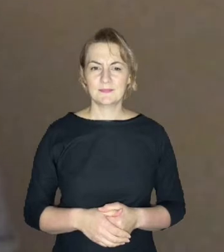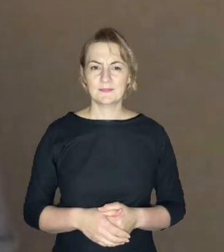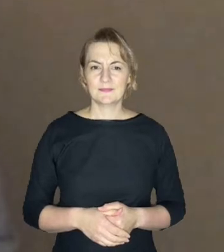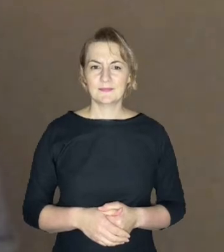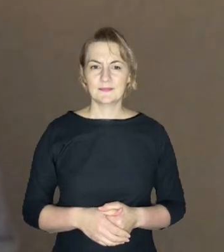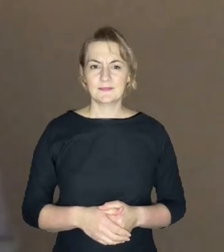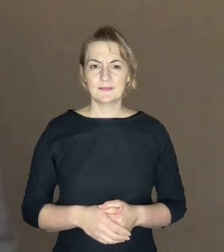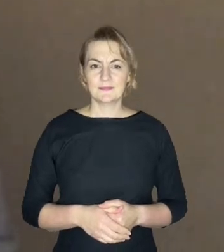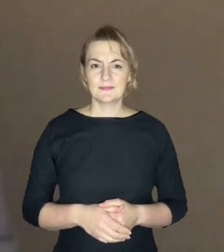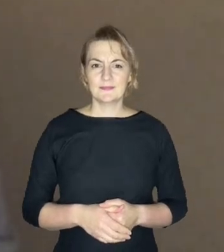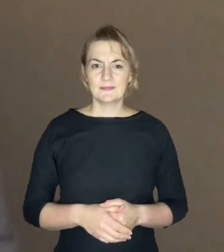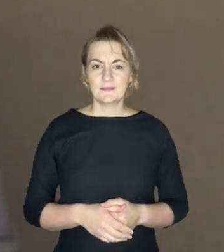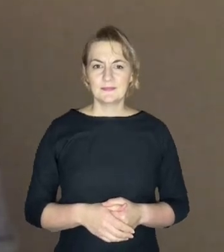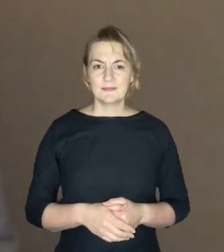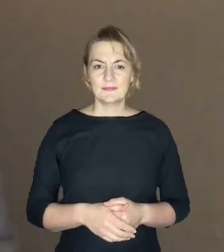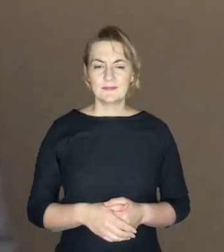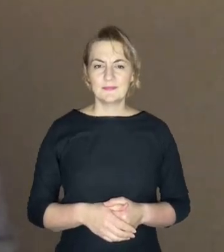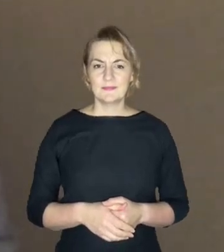I